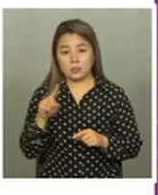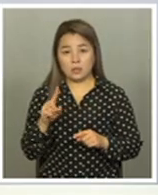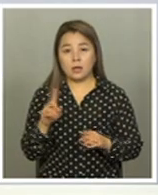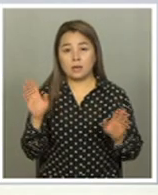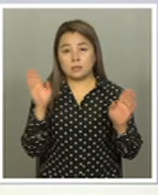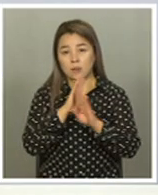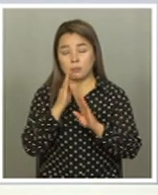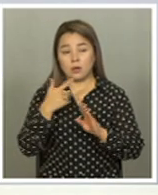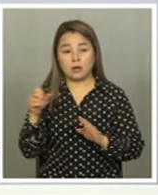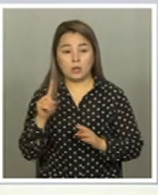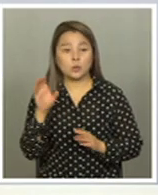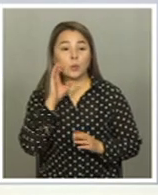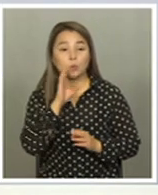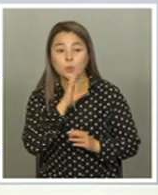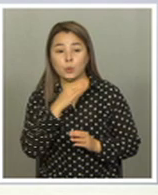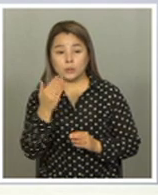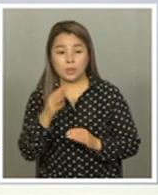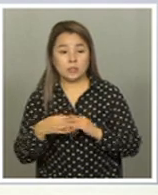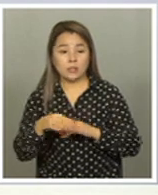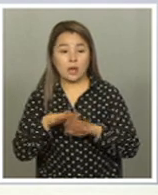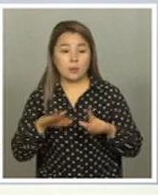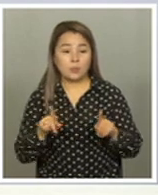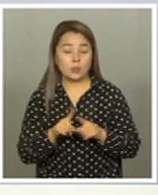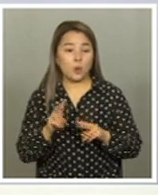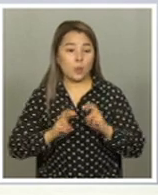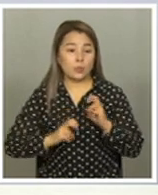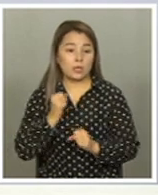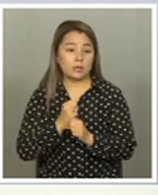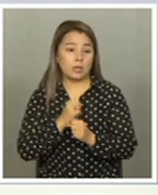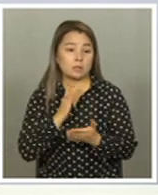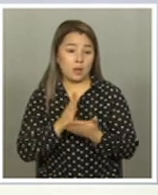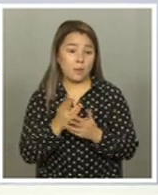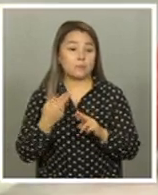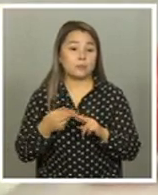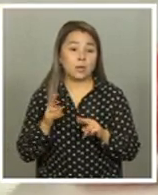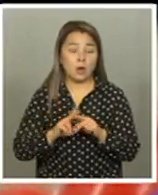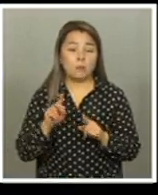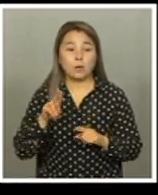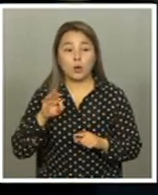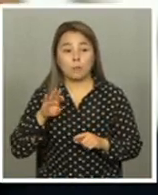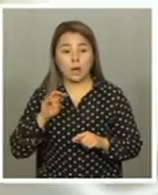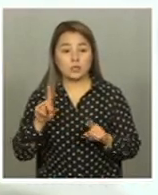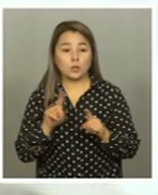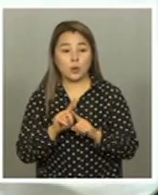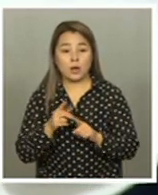Қазақстанның солтүстік батыс аймақтарында өндіріледі. Сонымен қатар пропан газы.